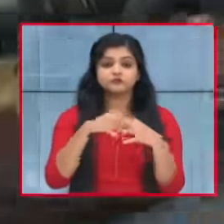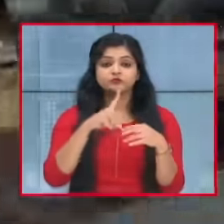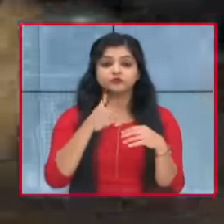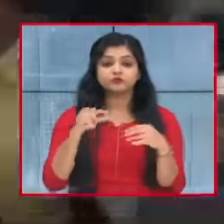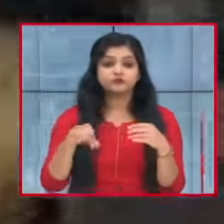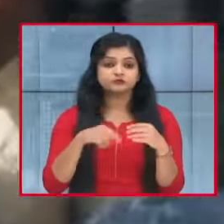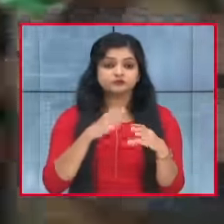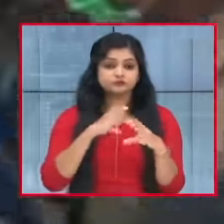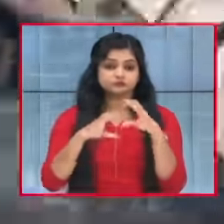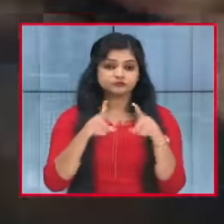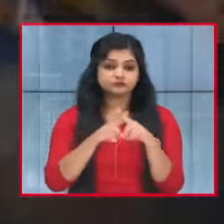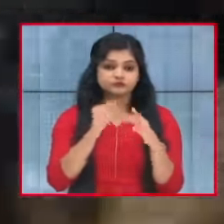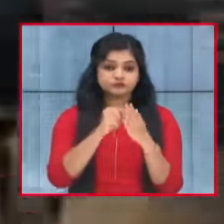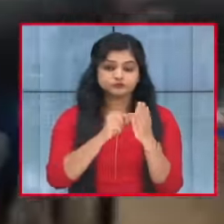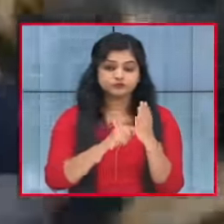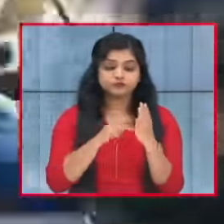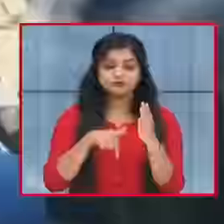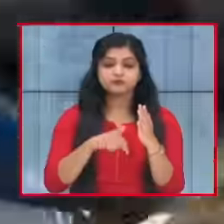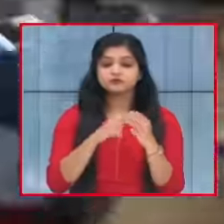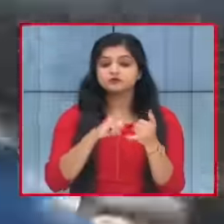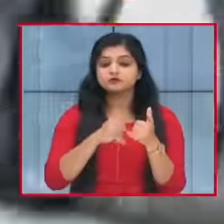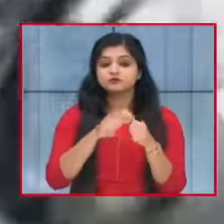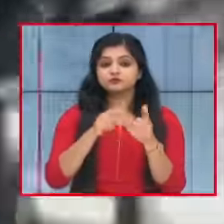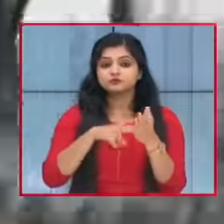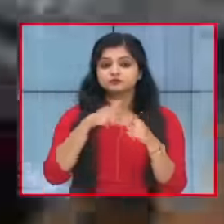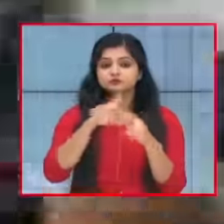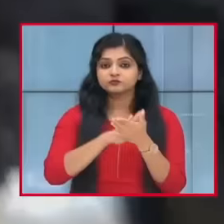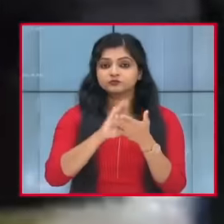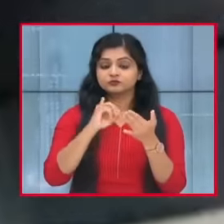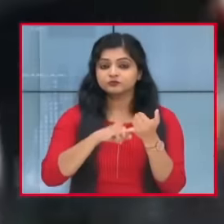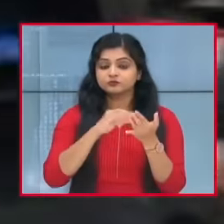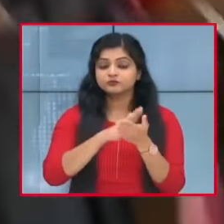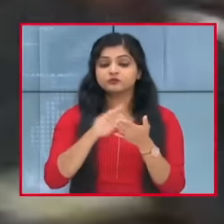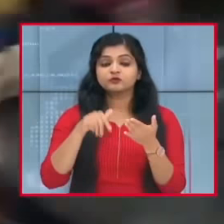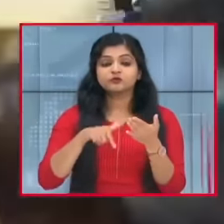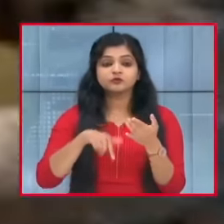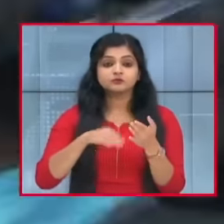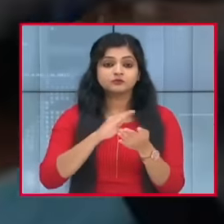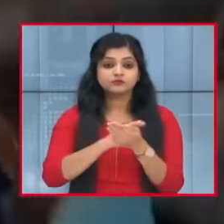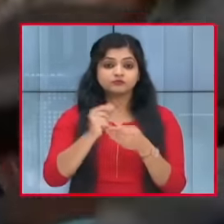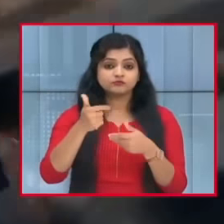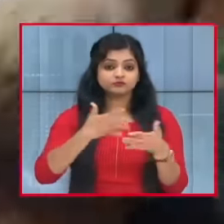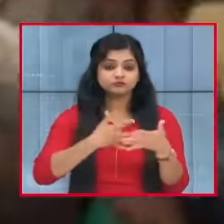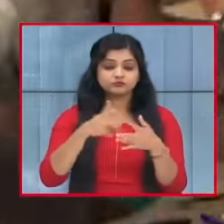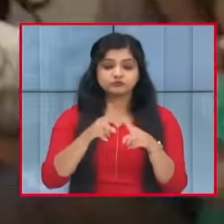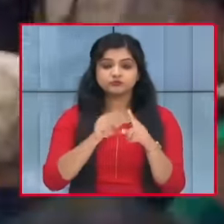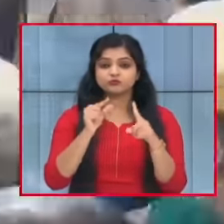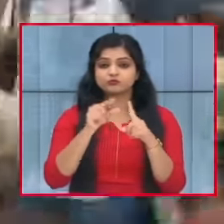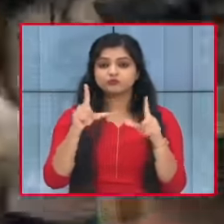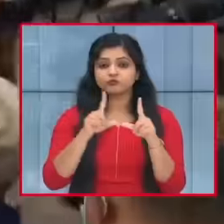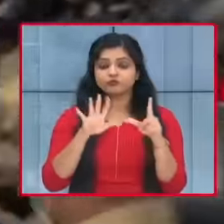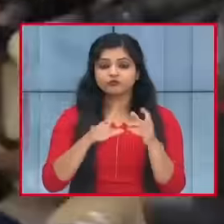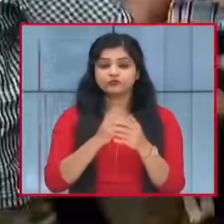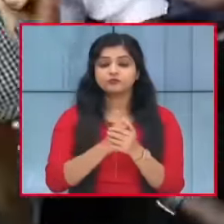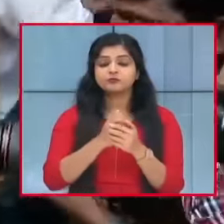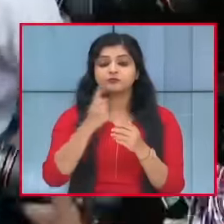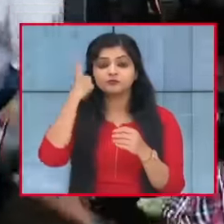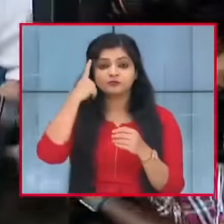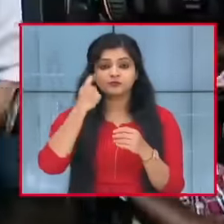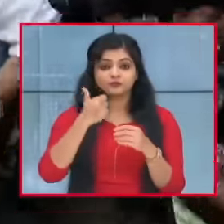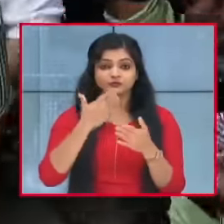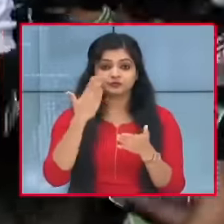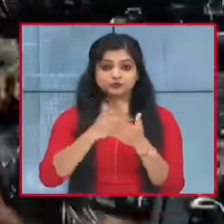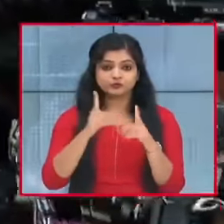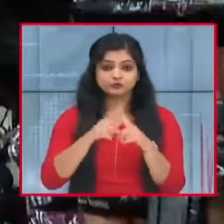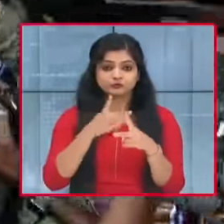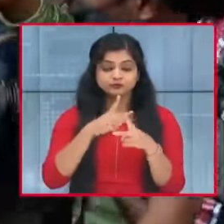ഈപ്പന്റെ അടക്കമുള്ള ബാങ്ക് ഇടപാട് രേഖകളും ശിവശങ്കറിന്റെ പങ്ക് വ്യക്തമാക്കുന്നതാണ്. വിദേശ സംഭാവന നിയന്ത്രണ ചട്ടം, കള്ളപ്പണം തടയൽ നിയമപ്രകാരവും എടുത്ത കേസിൽ